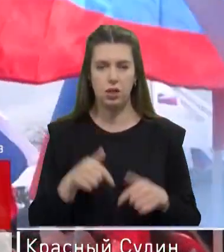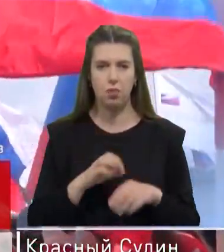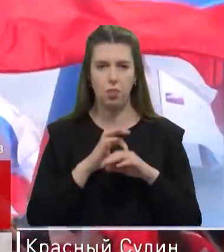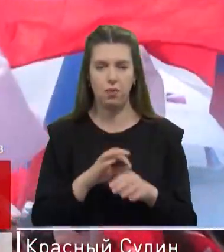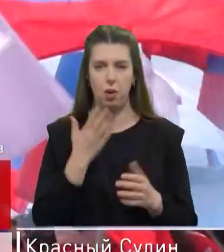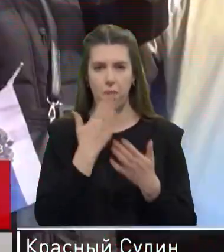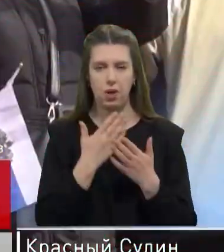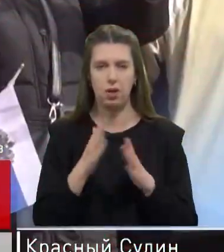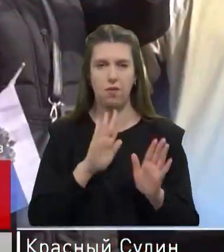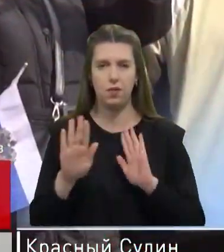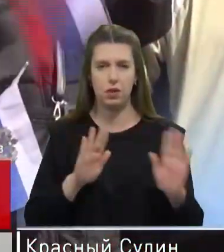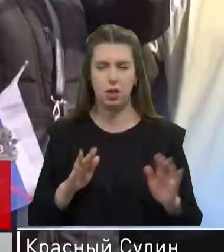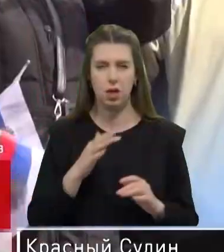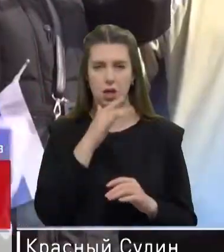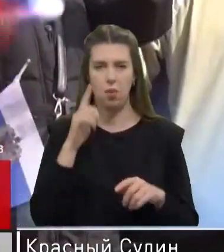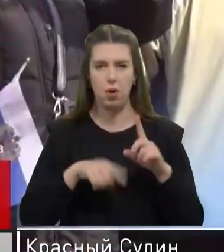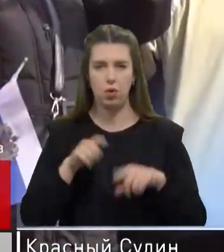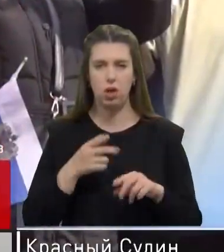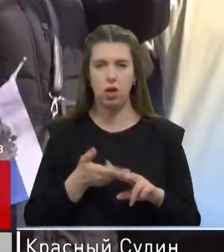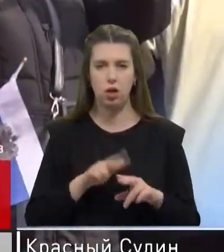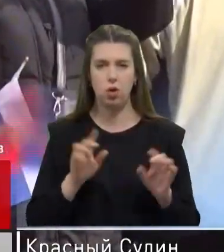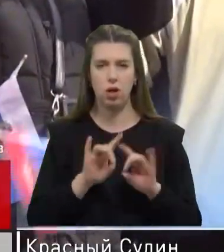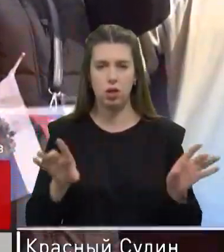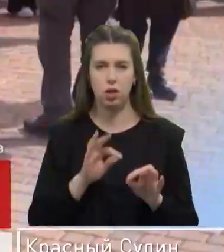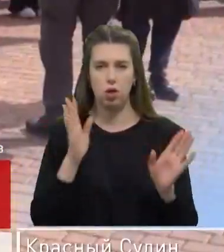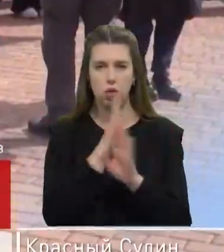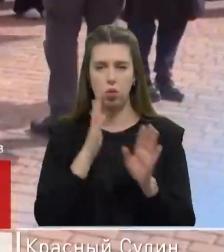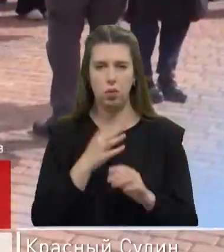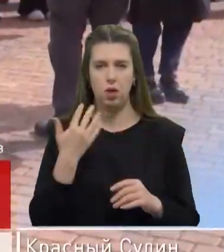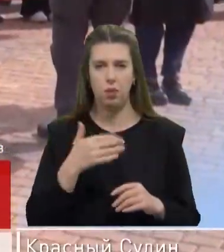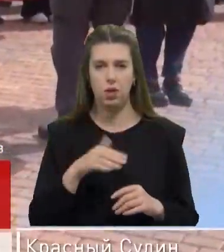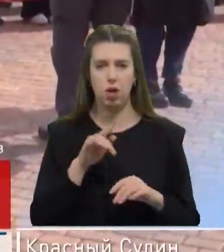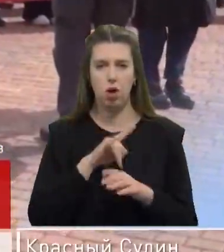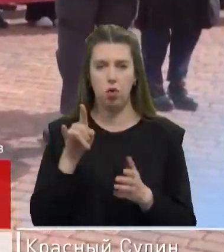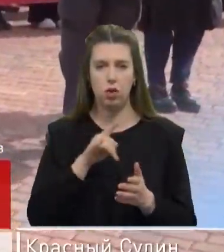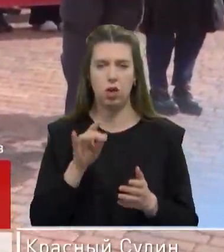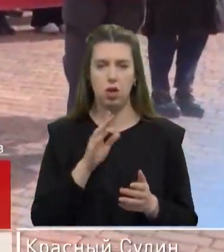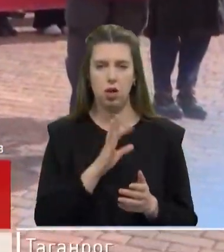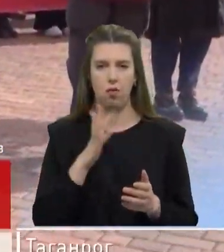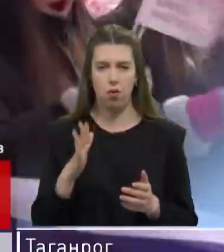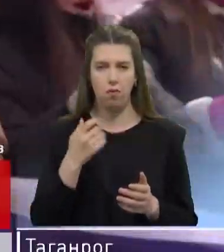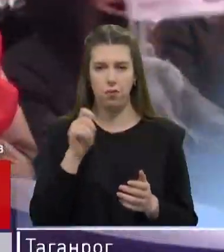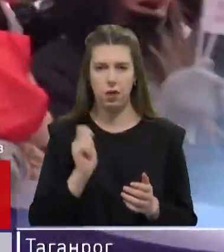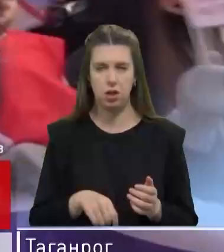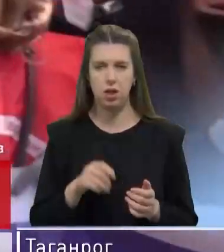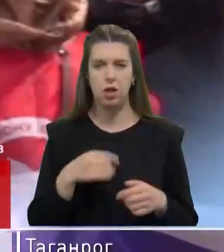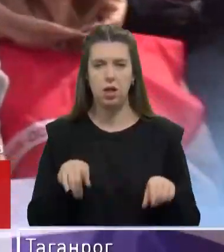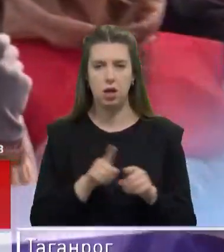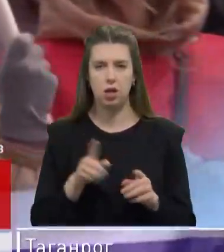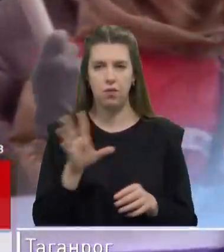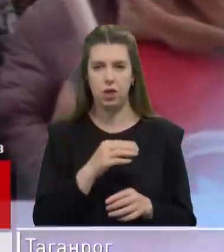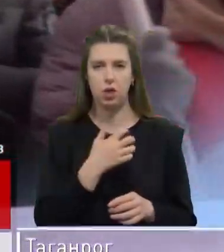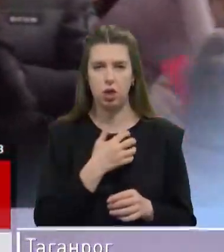пройдет презентация выставки «Небо Родины», которая расскажет о судьбах 50 летчиков Великой Отечественной войны. Также